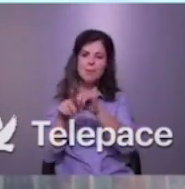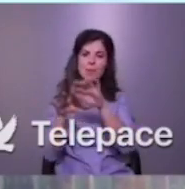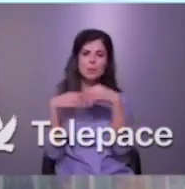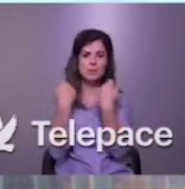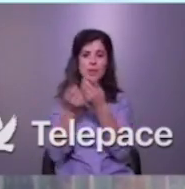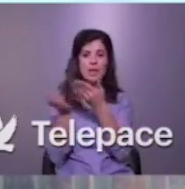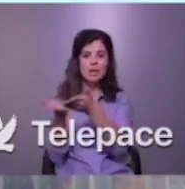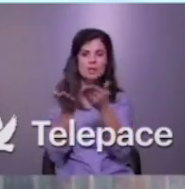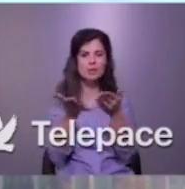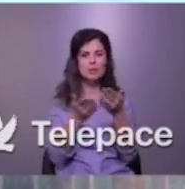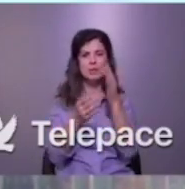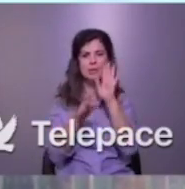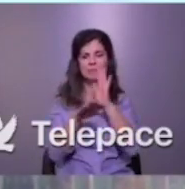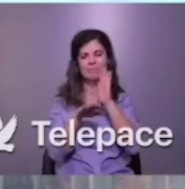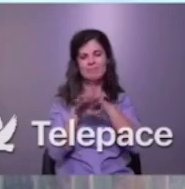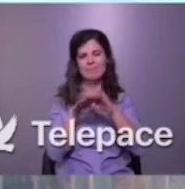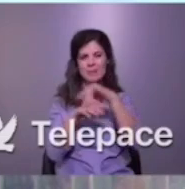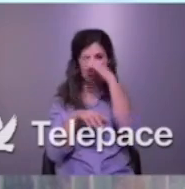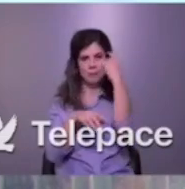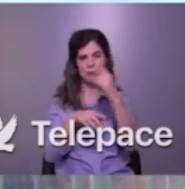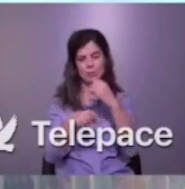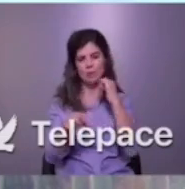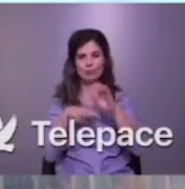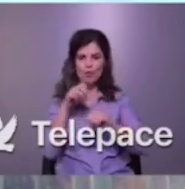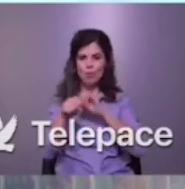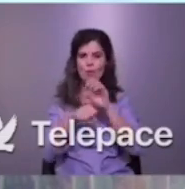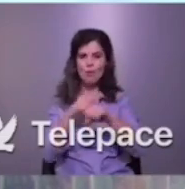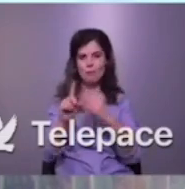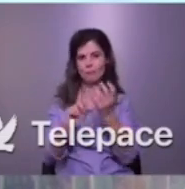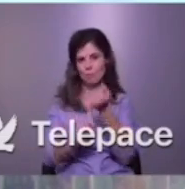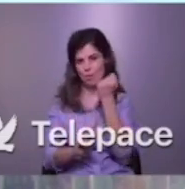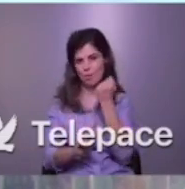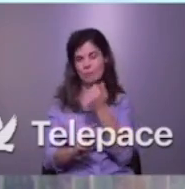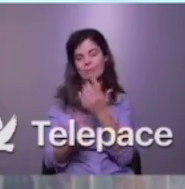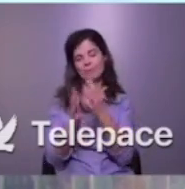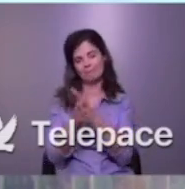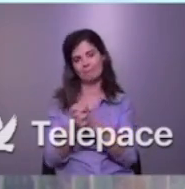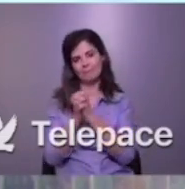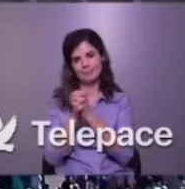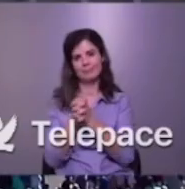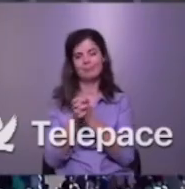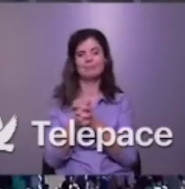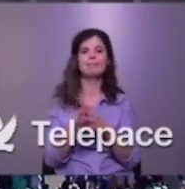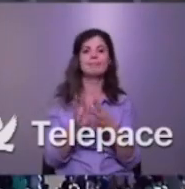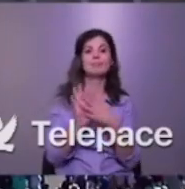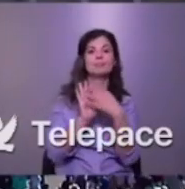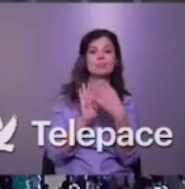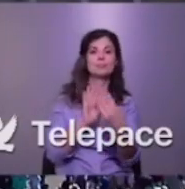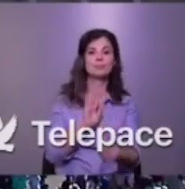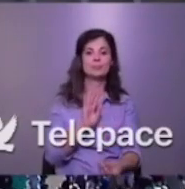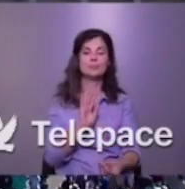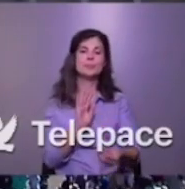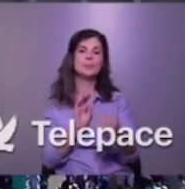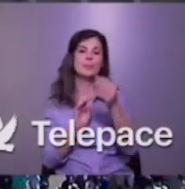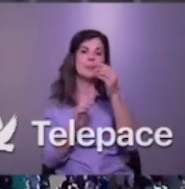perché trovino sostegno nella solidarietà fraterna e sociale.